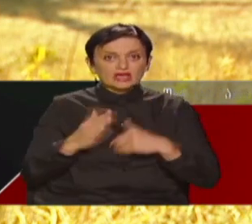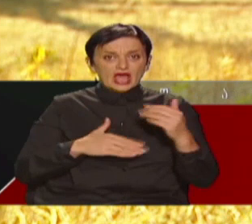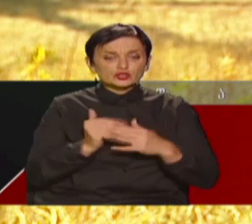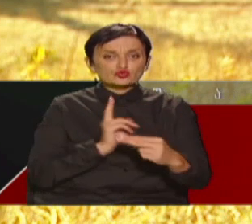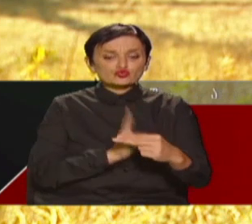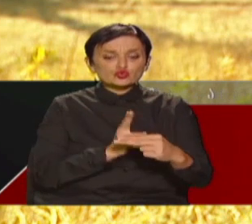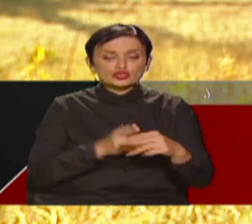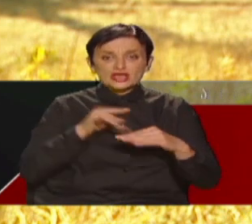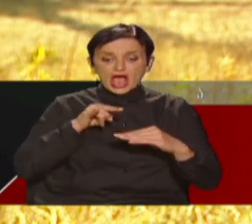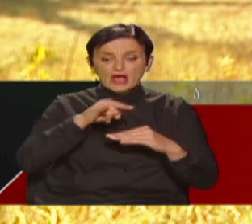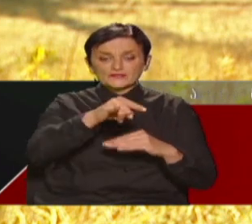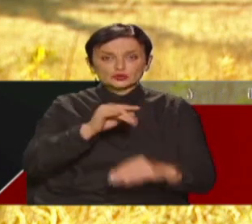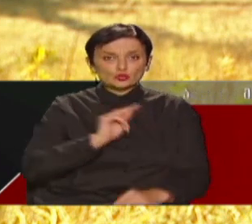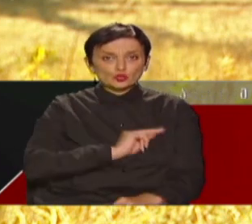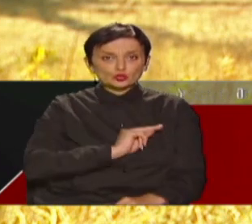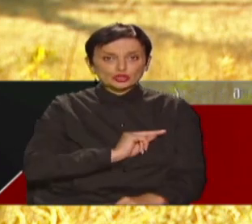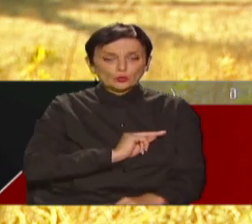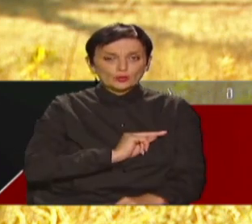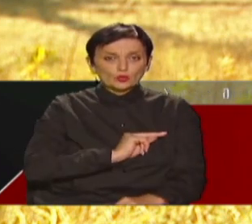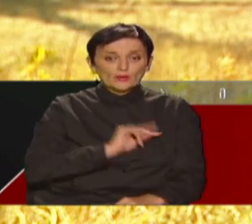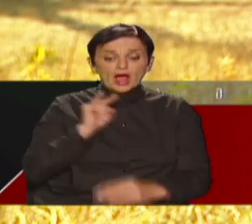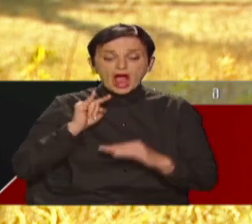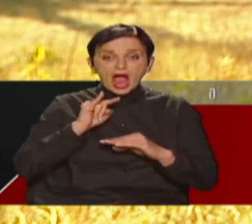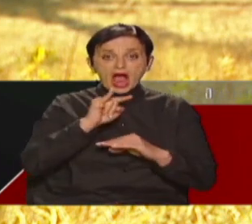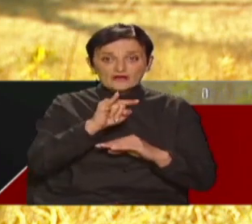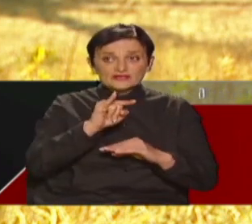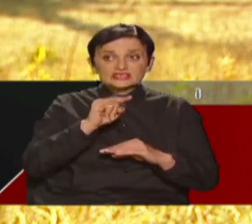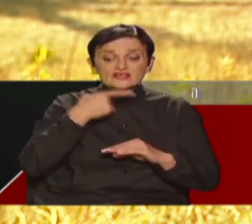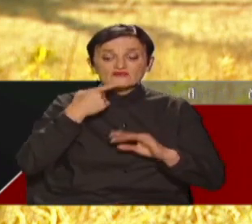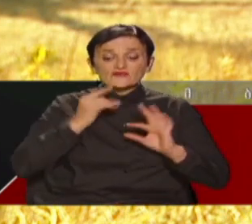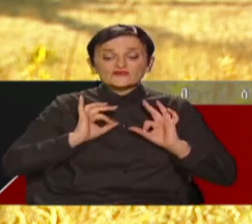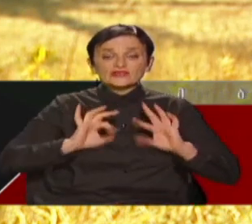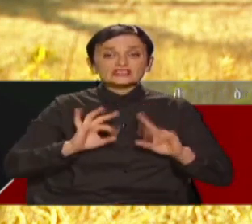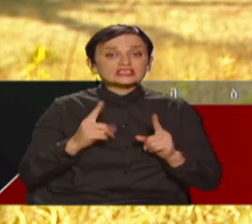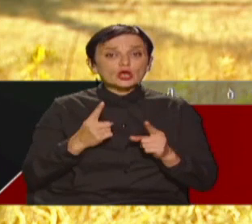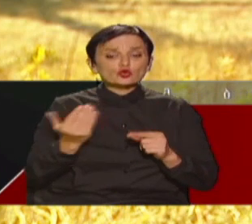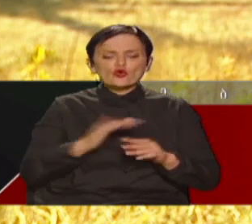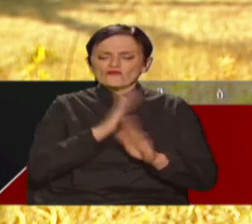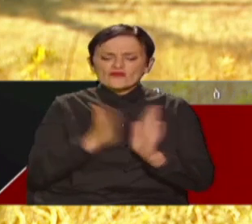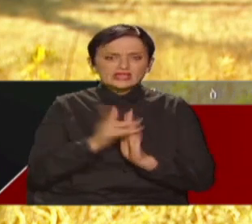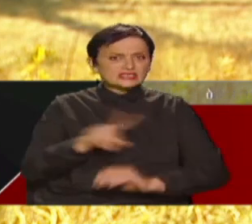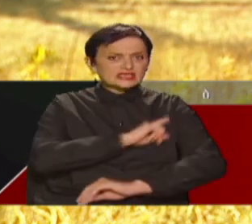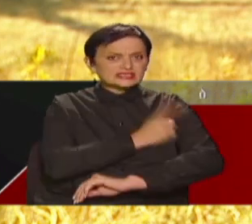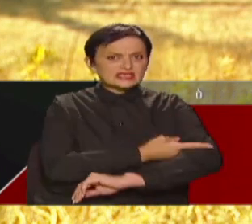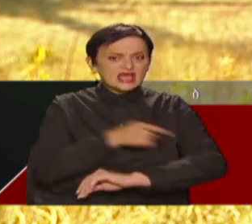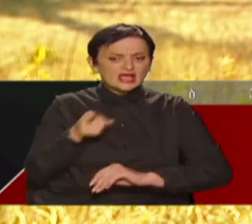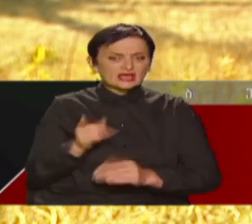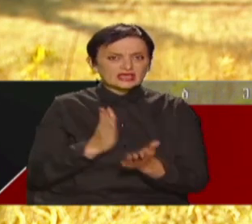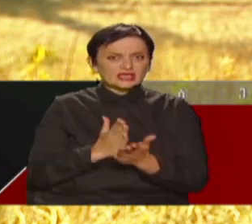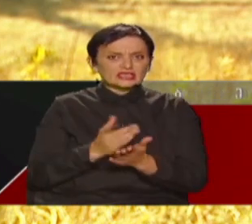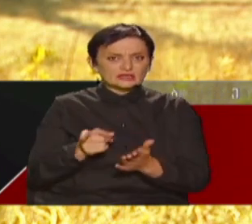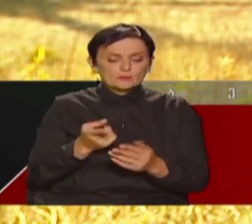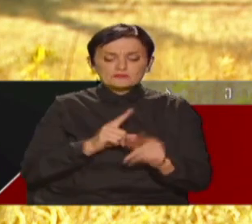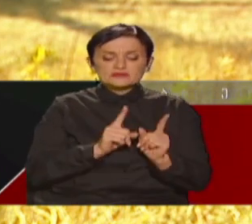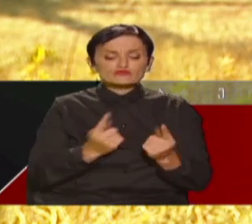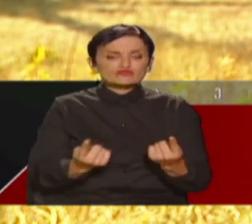ხელს ავიაციას მუშაობაში, ის ავიაციას ვახსენებ ამ შემთხვევაში, იმიტომ რომ ის ყველაზე ძლიერი ძალა, ასე ვთქვათ,